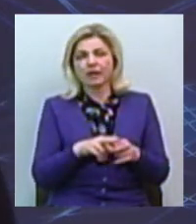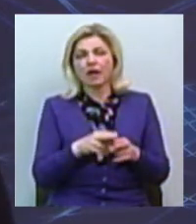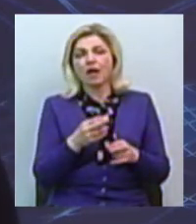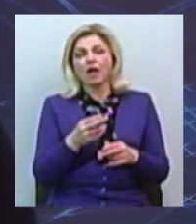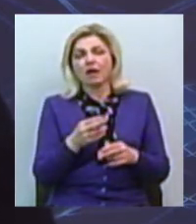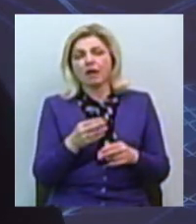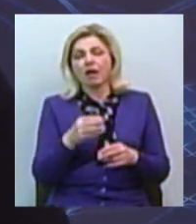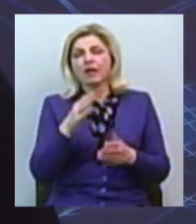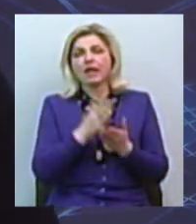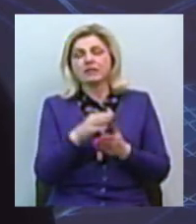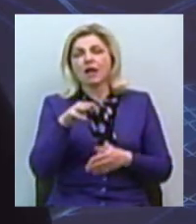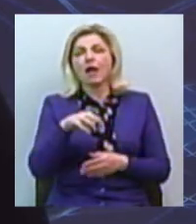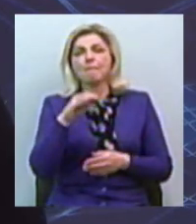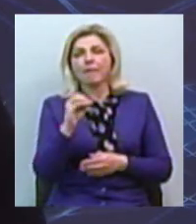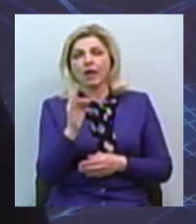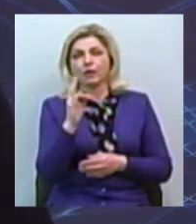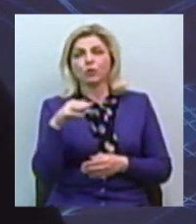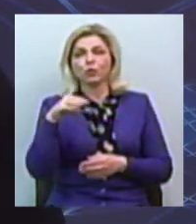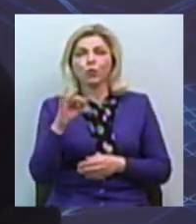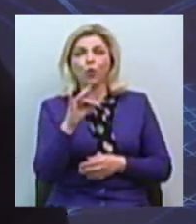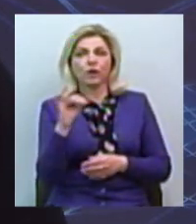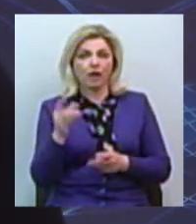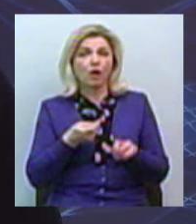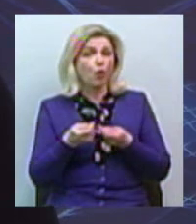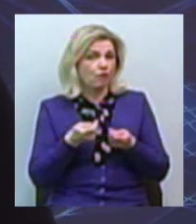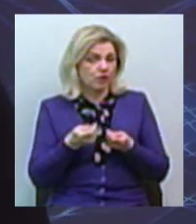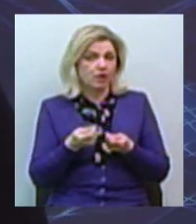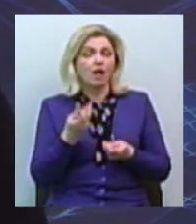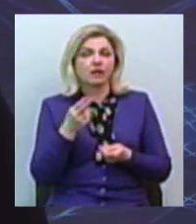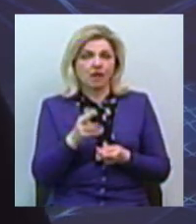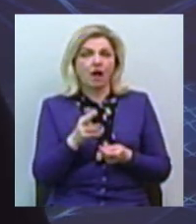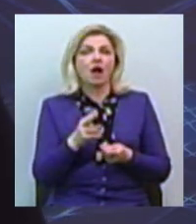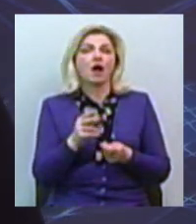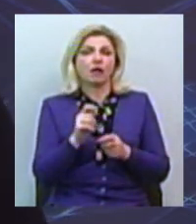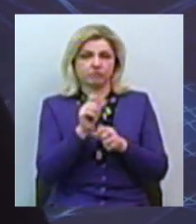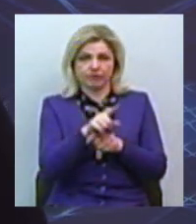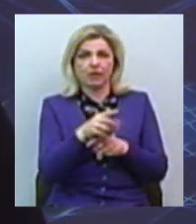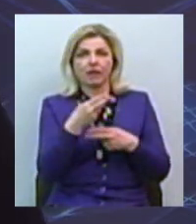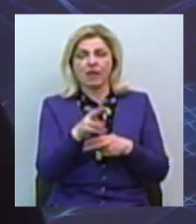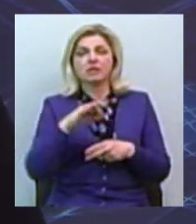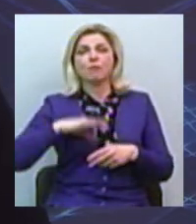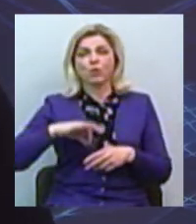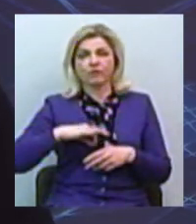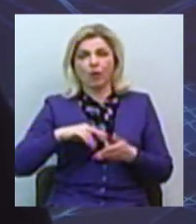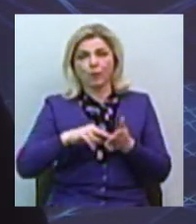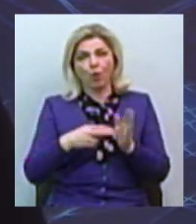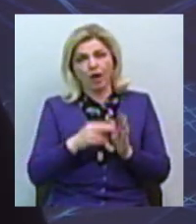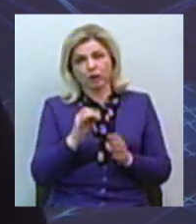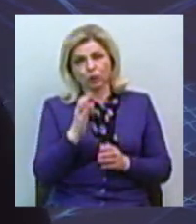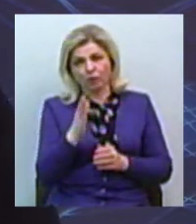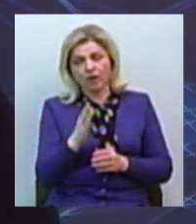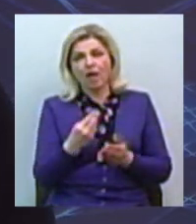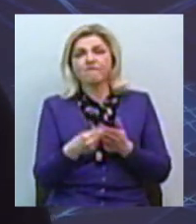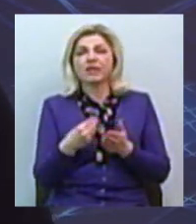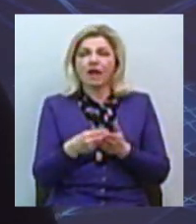У нас є ментори, з якими ми співпрацюємо, і яких ми даємо для користування проєктам. Це бувають ментори теж з фінансового планування,